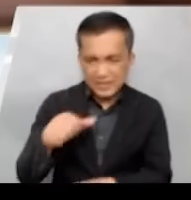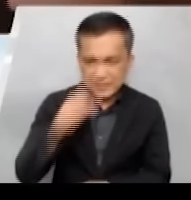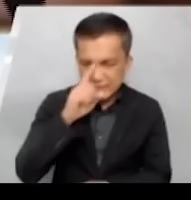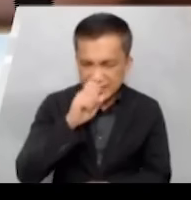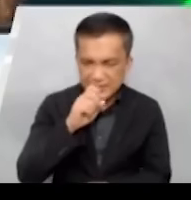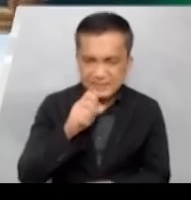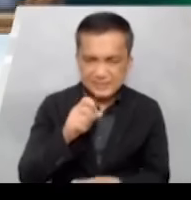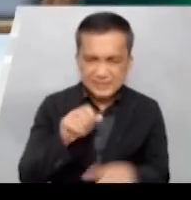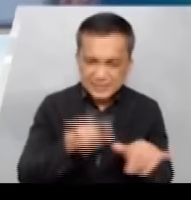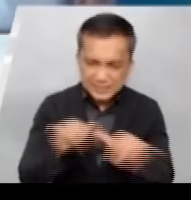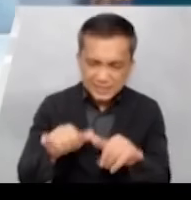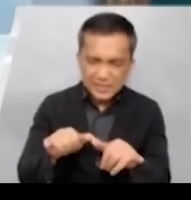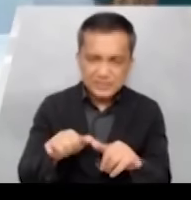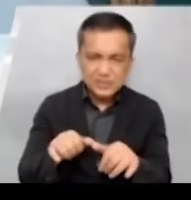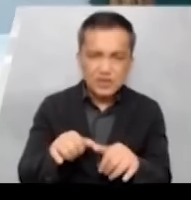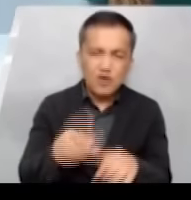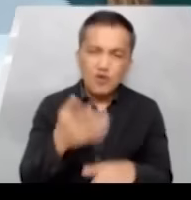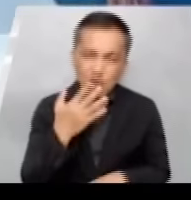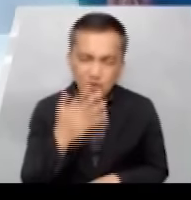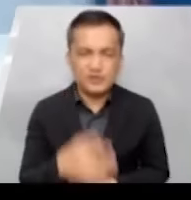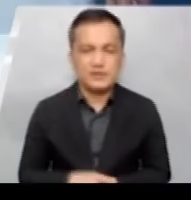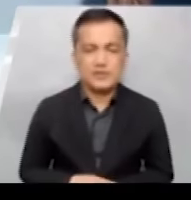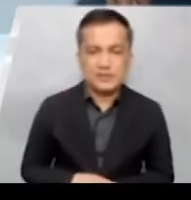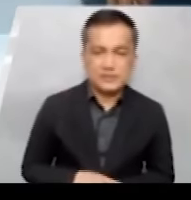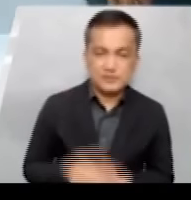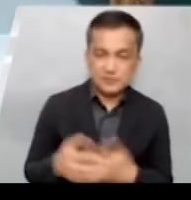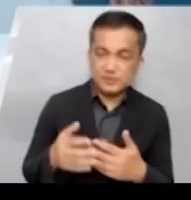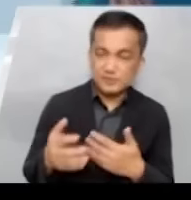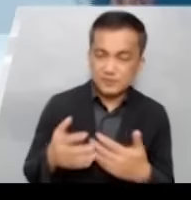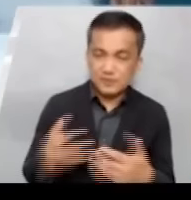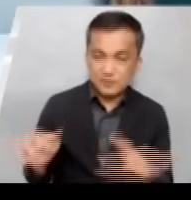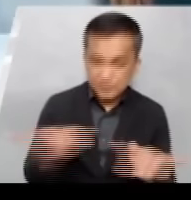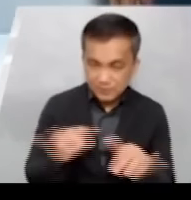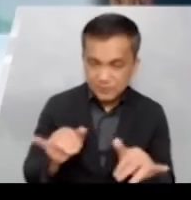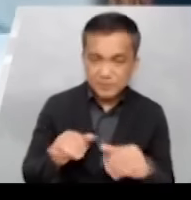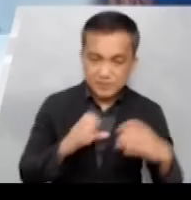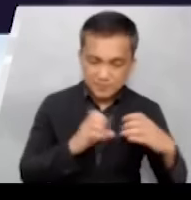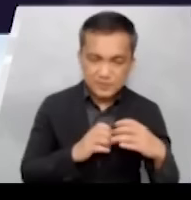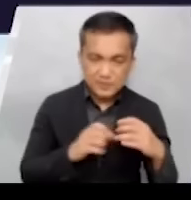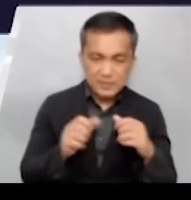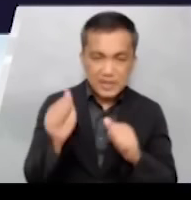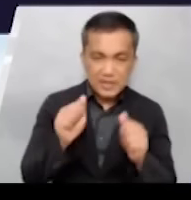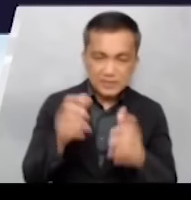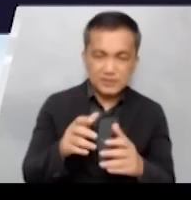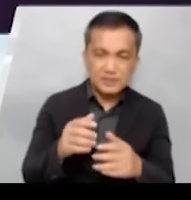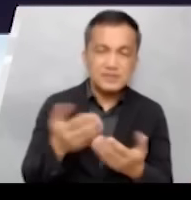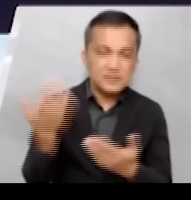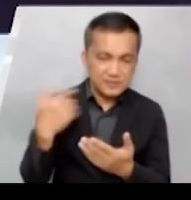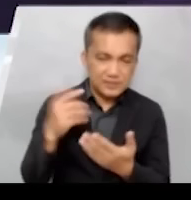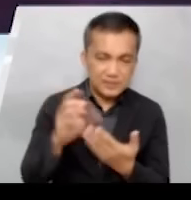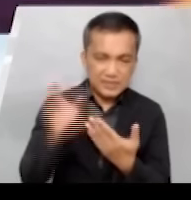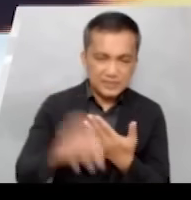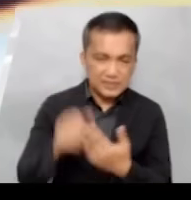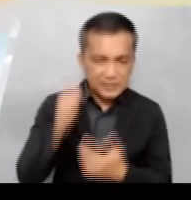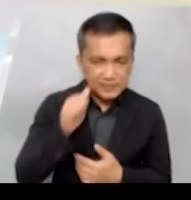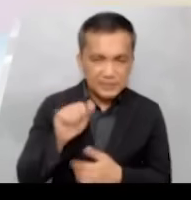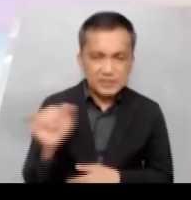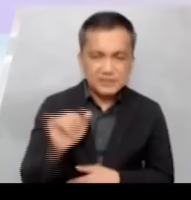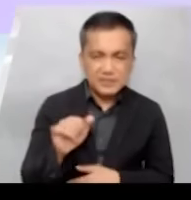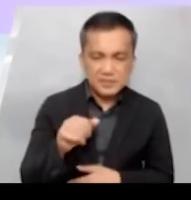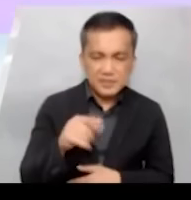skin tone. Tulad ng mga Kapuso stars na naging calendar girls in the past, kagaya ni na Kapuso primetime queen